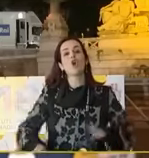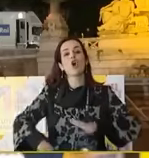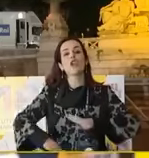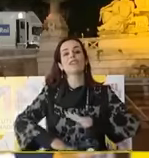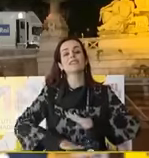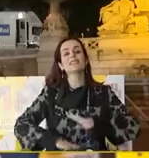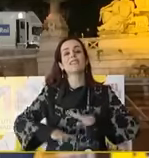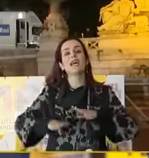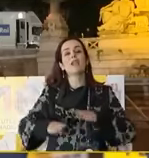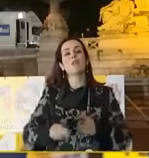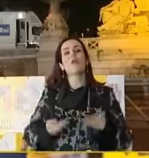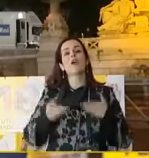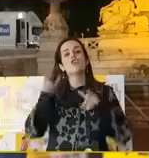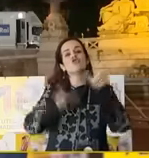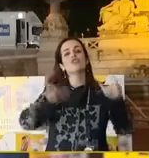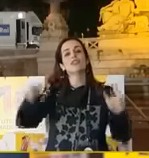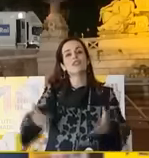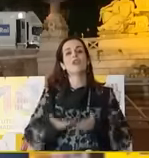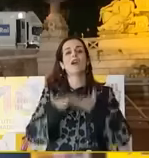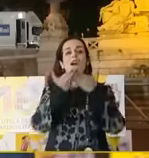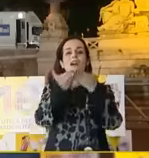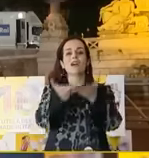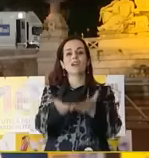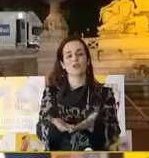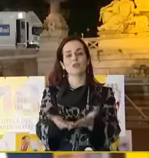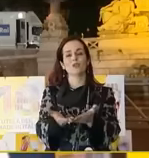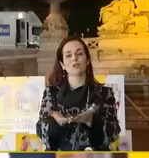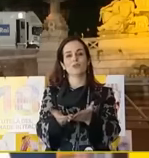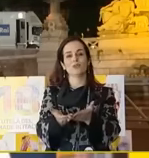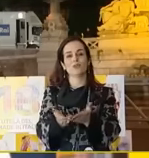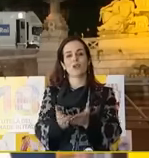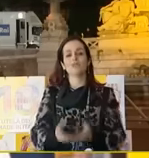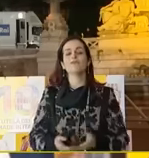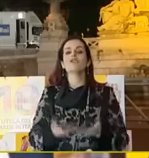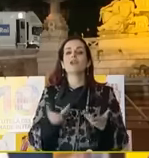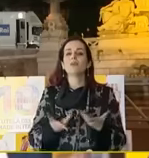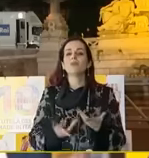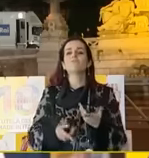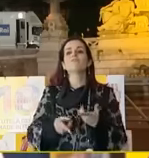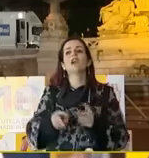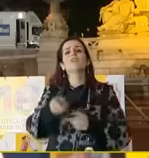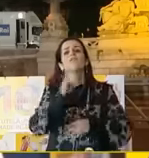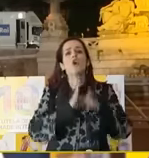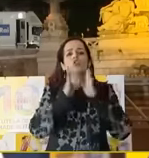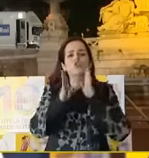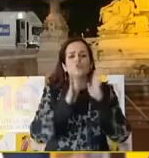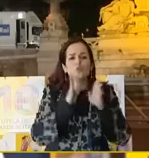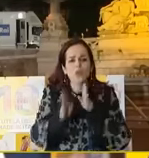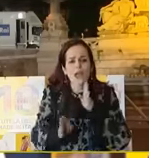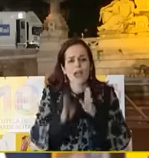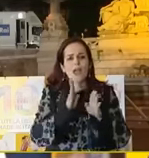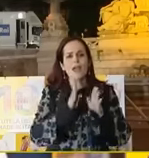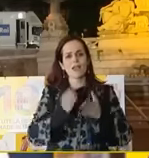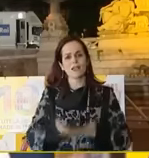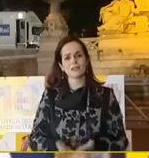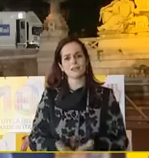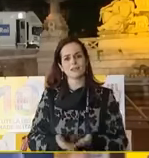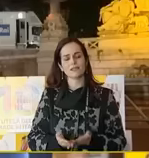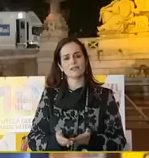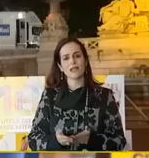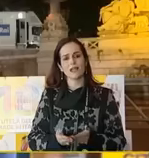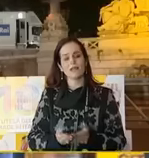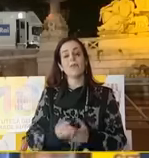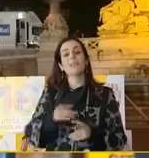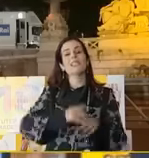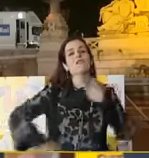al cittadino, andando a dargli la consulenza per avere quelle informazioni e